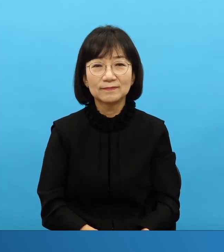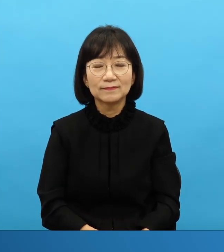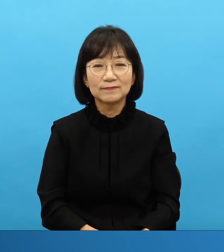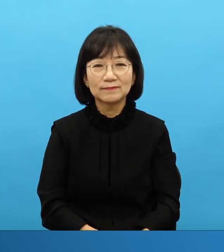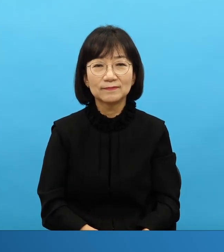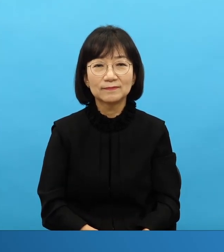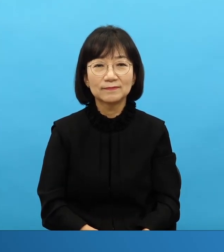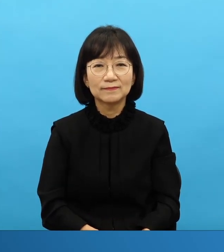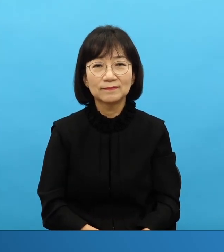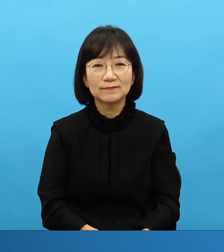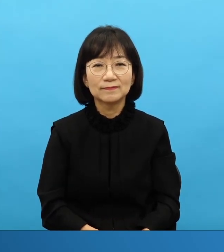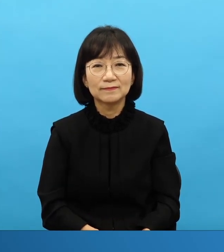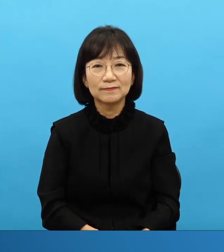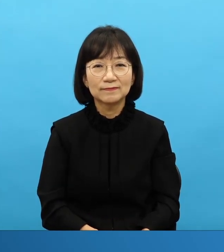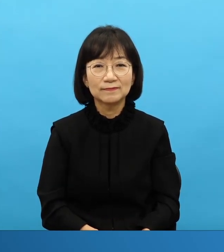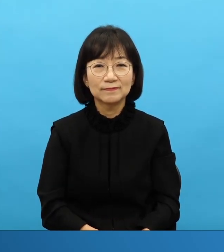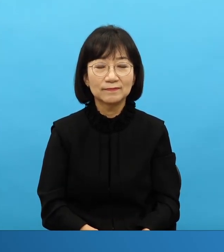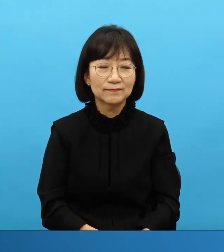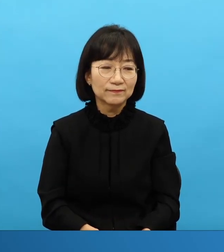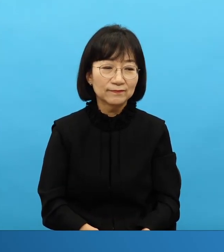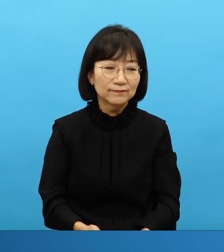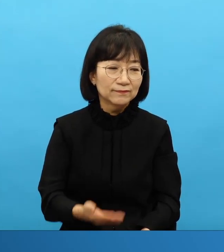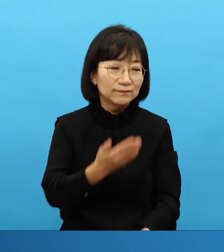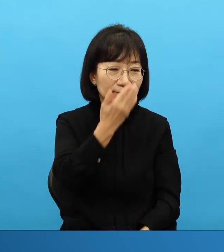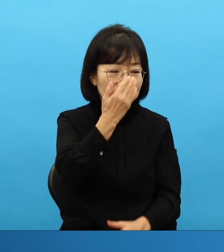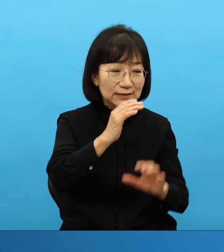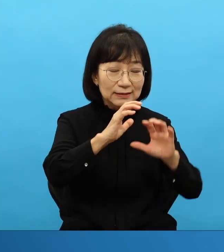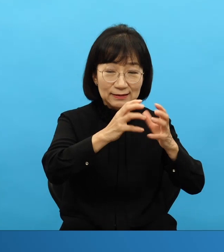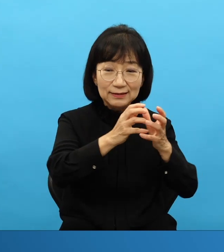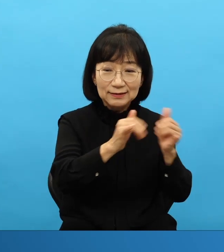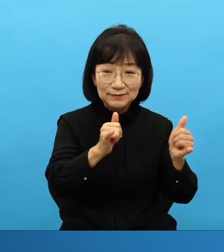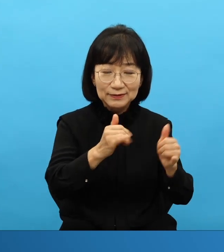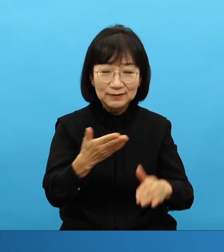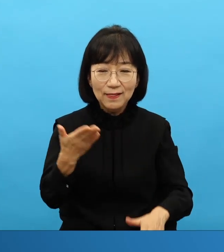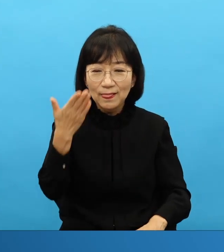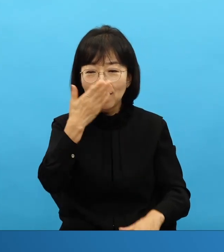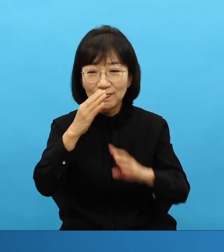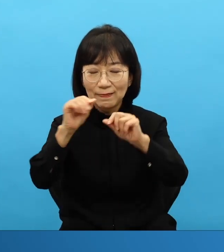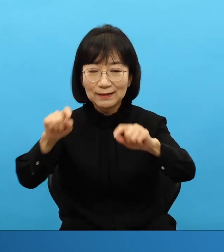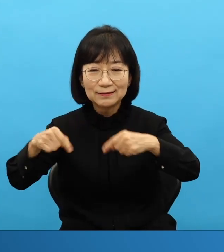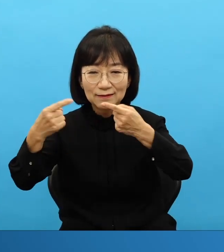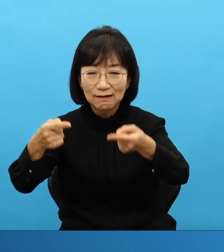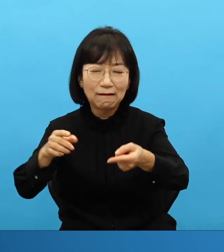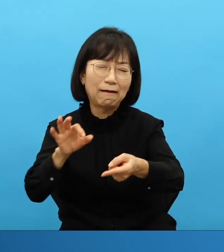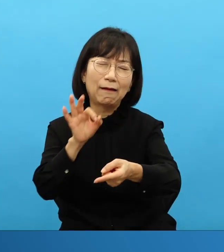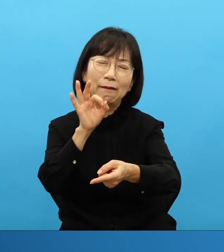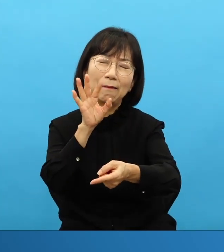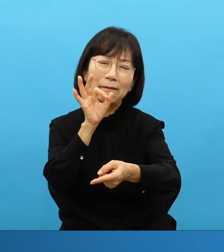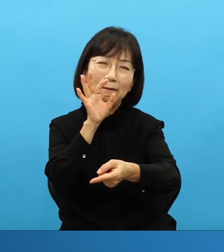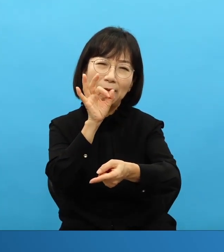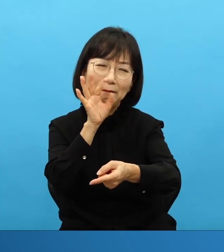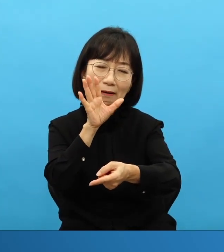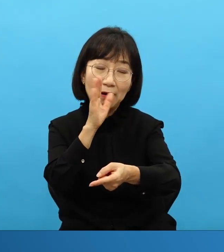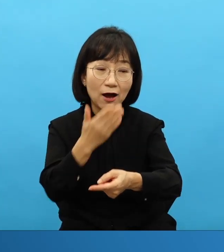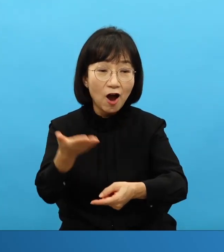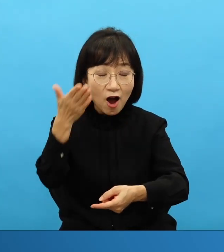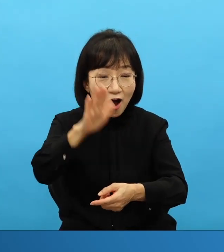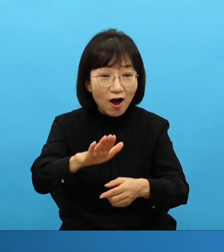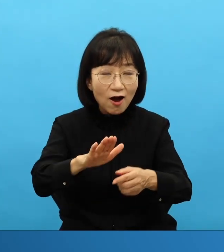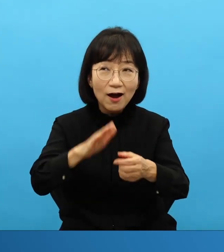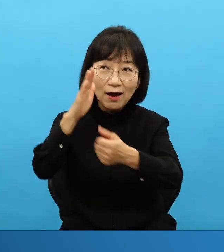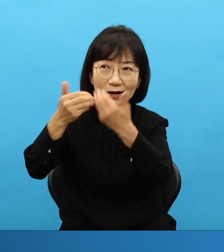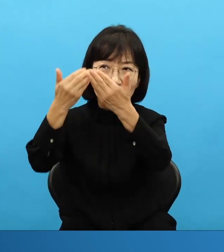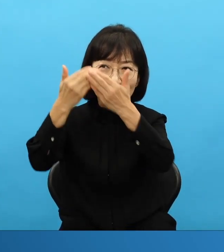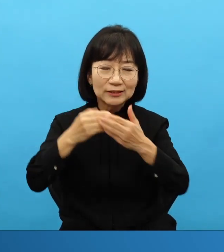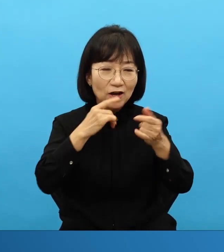的。 이스라엘 민족이 가나안 것은 절대 불가능입니다. 以色列要进入这个迦南地是绝对不可能的。 그런데 하나님의 언약을 잡고